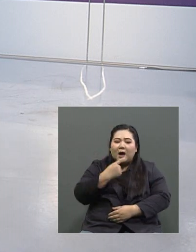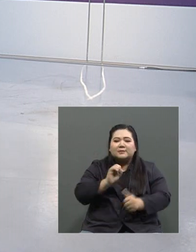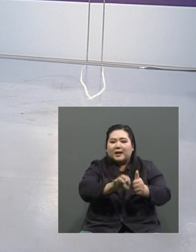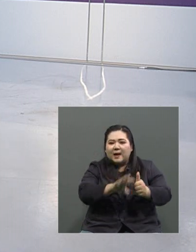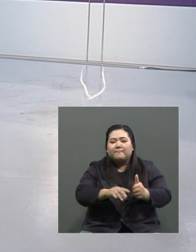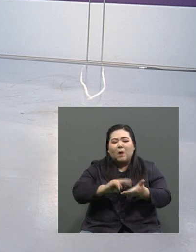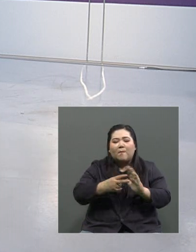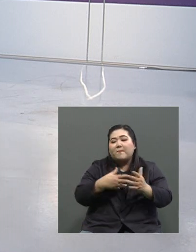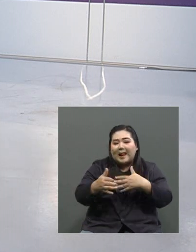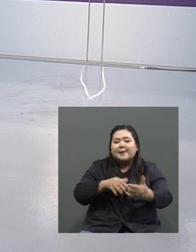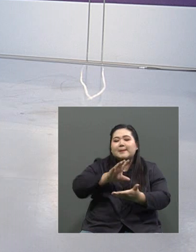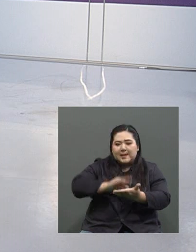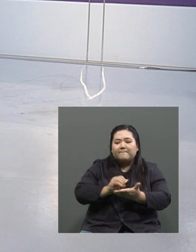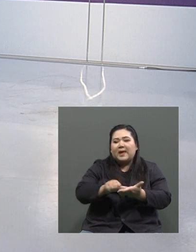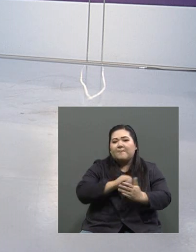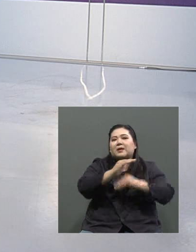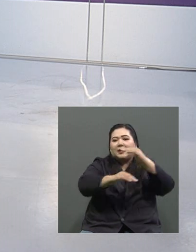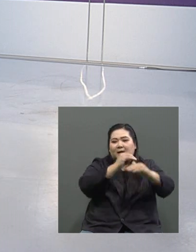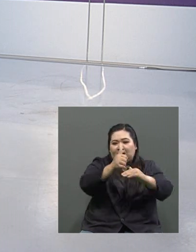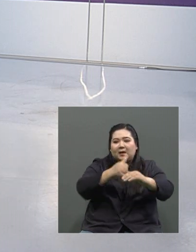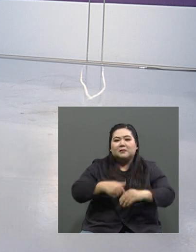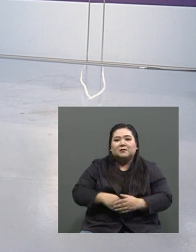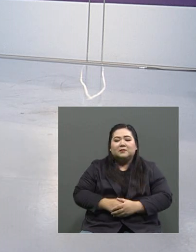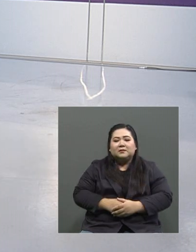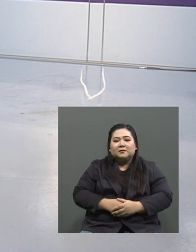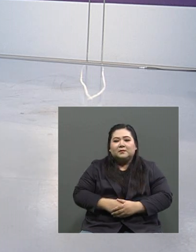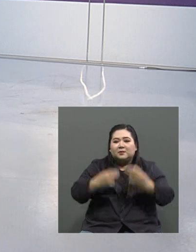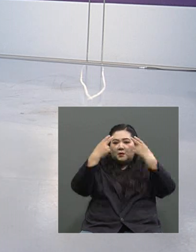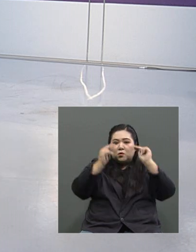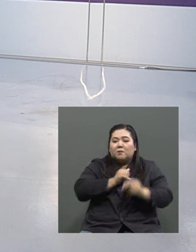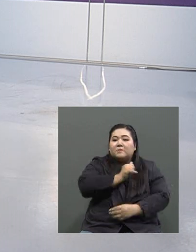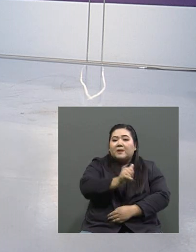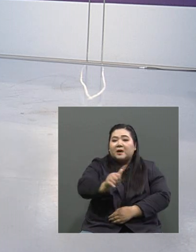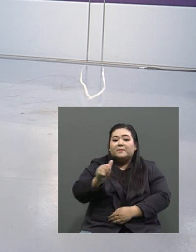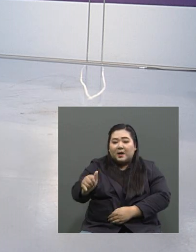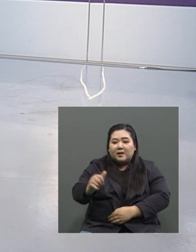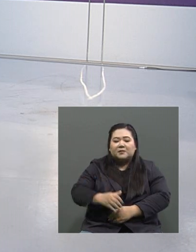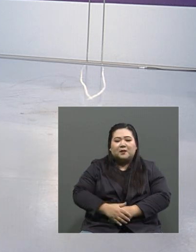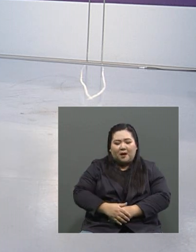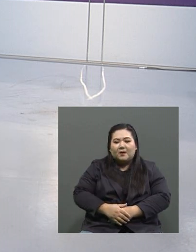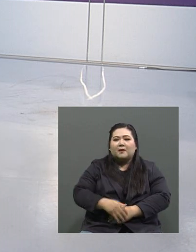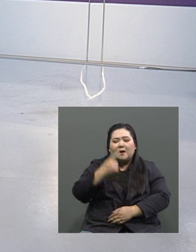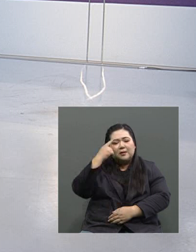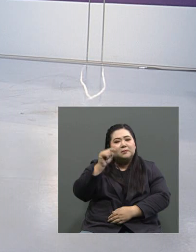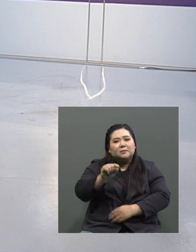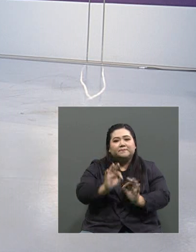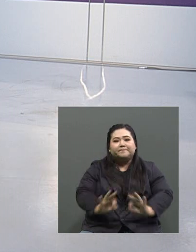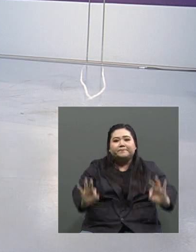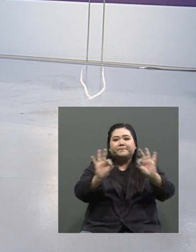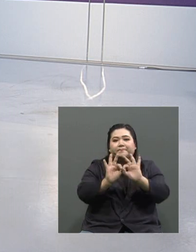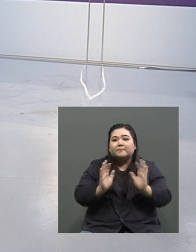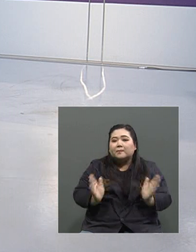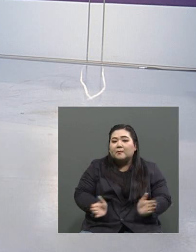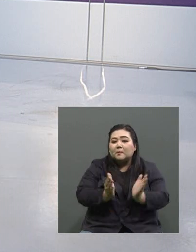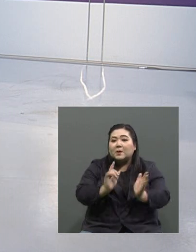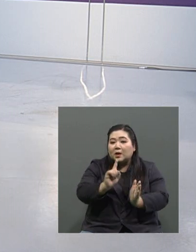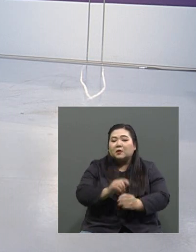พูดถึงงบประมาณของนายกรัฐมนตรีในการลงไปแต่ละพื้นที่และพูดถึงเรื่องของการให้ความใส่ใจนะฮะคุณผู้ชมครับก็